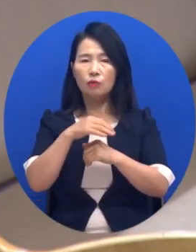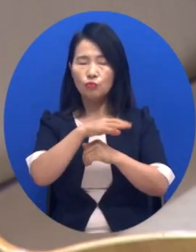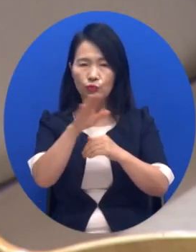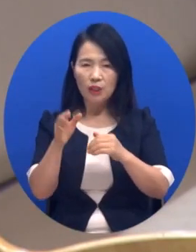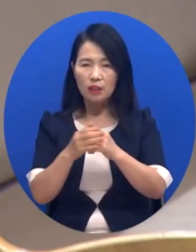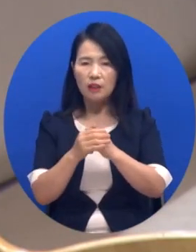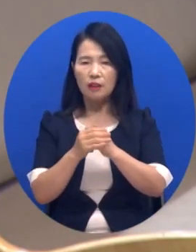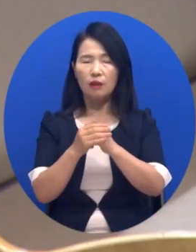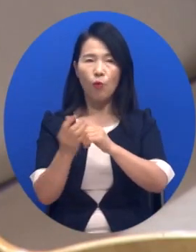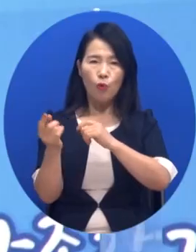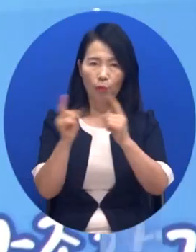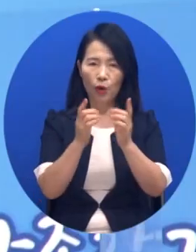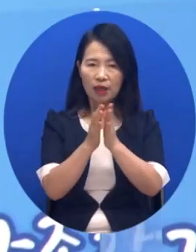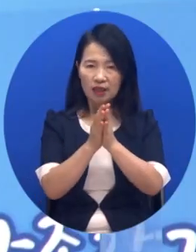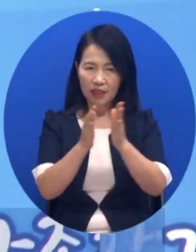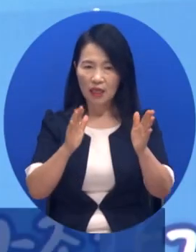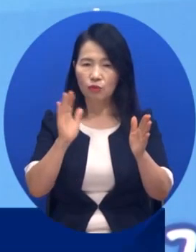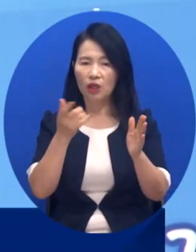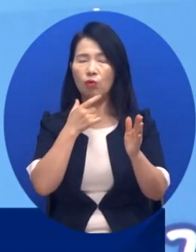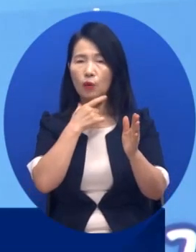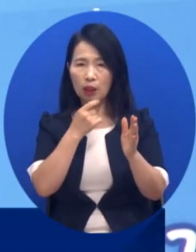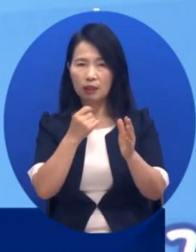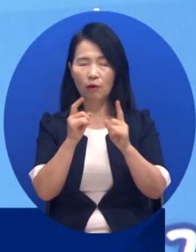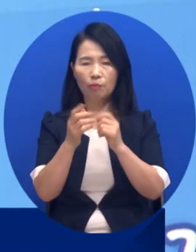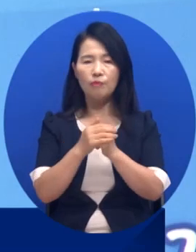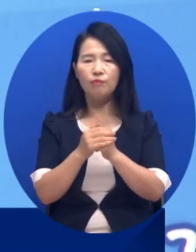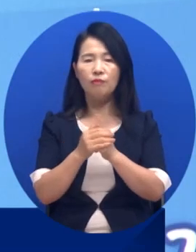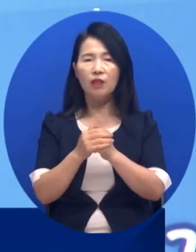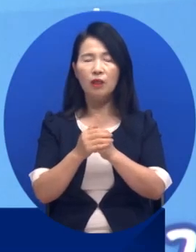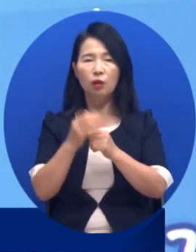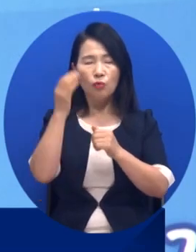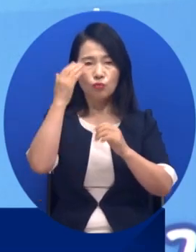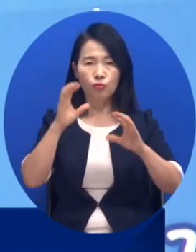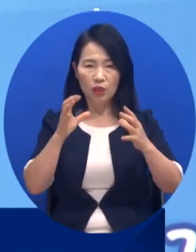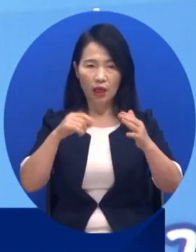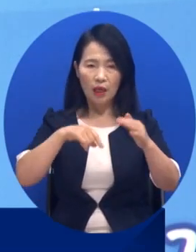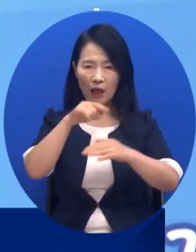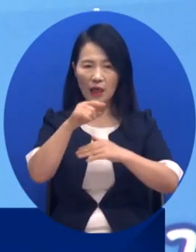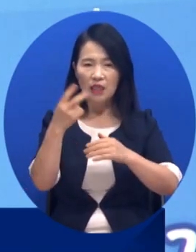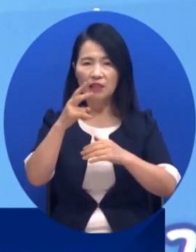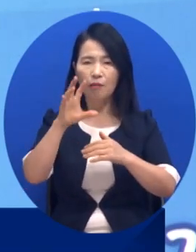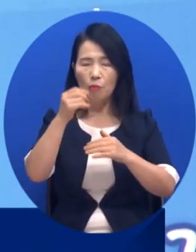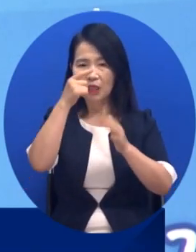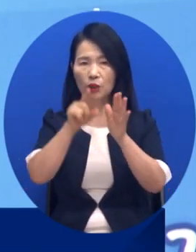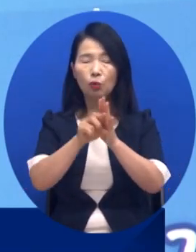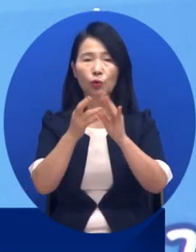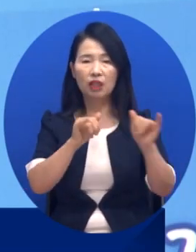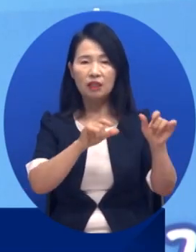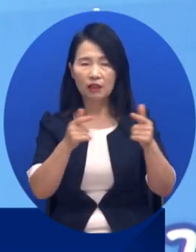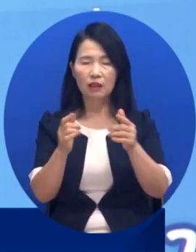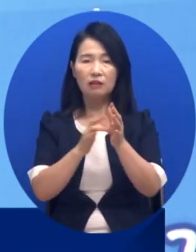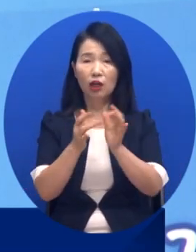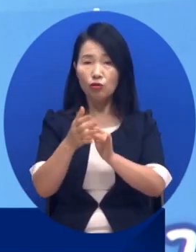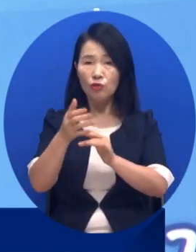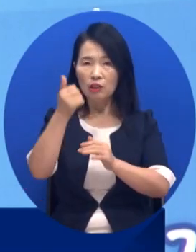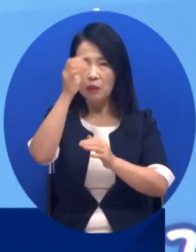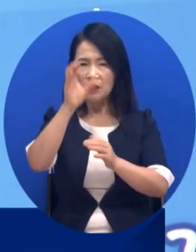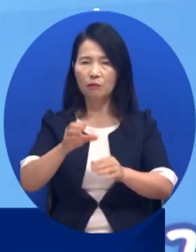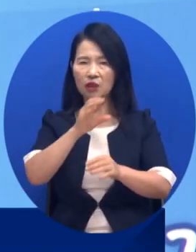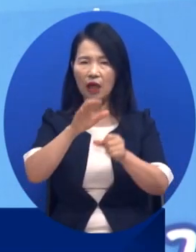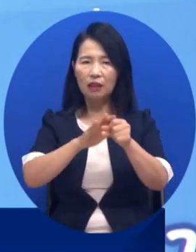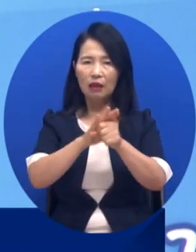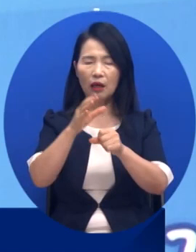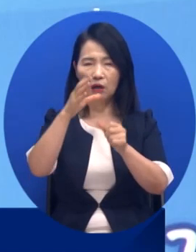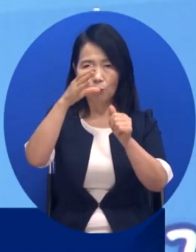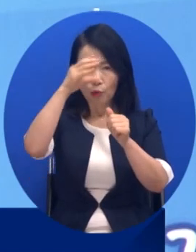바란다고 전했습니다. 국내외 2천만 기독교인들이 예수님의 십자가 사랑을 본받아 다시